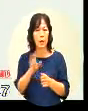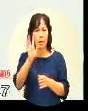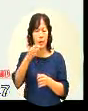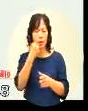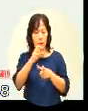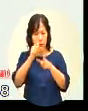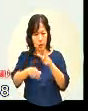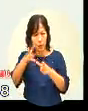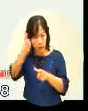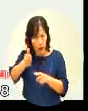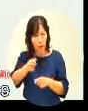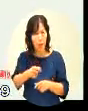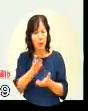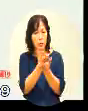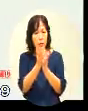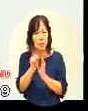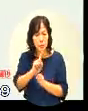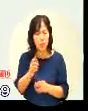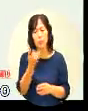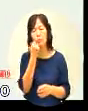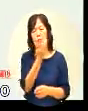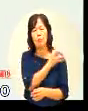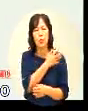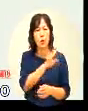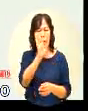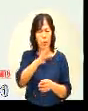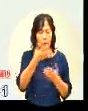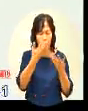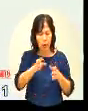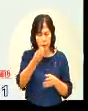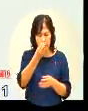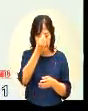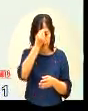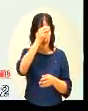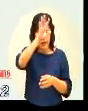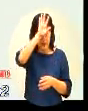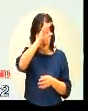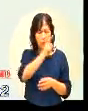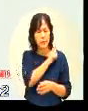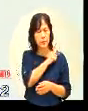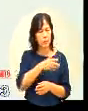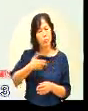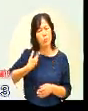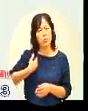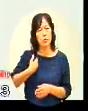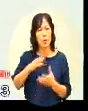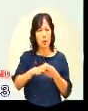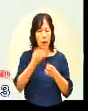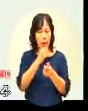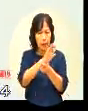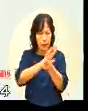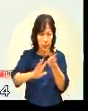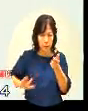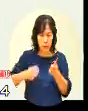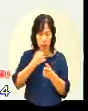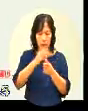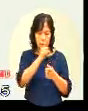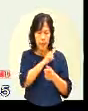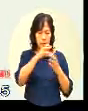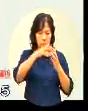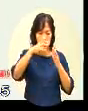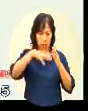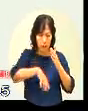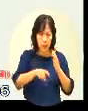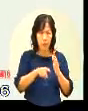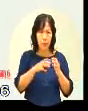CEO 也好，我想很多的忧郁症常常往往自己不知道之后，然后造成很多自己内部的组织